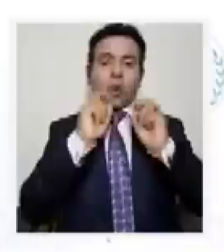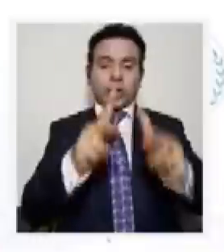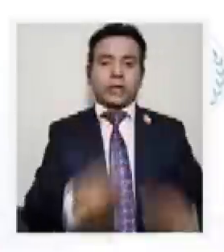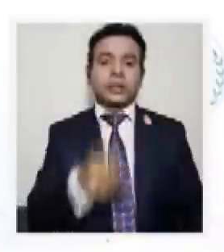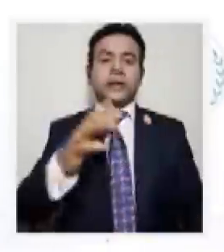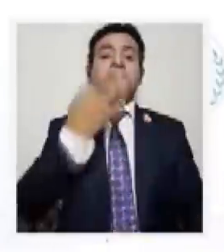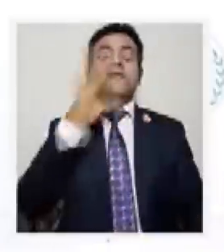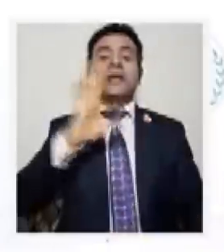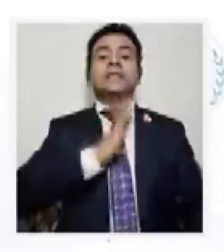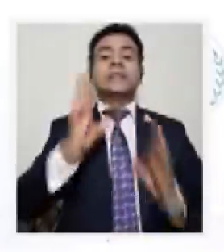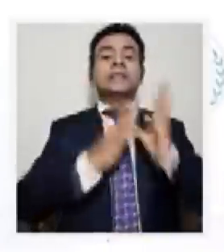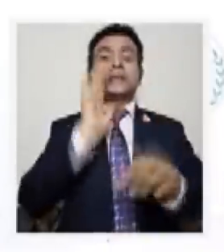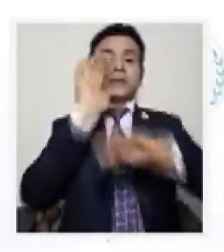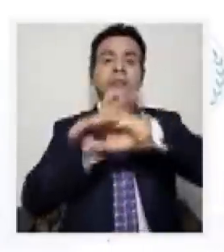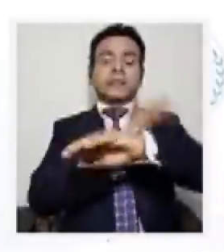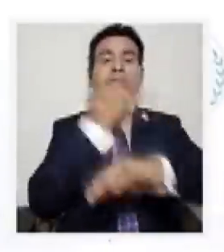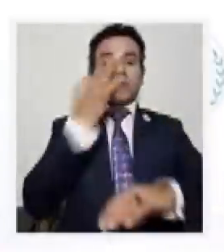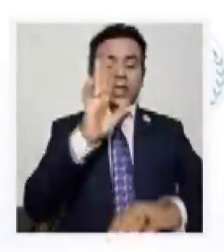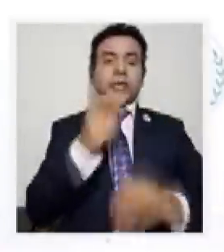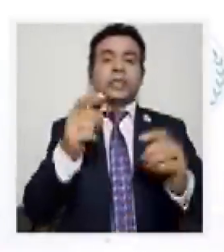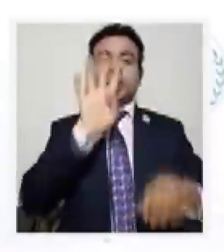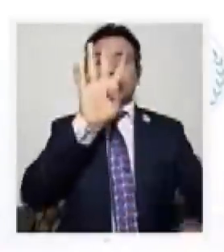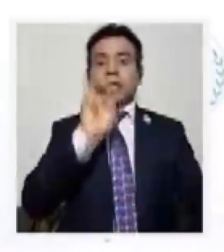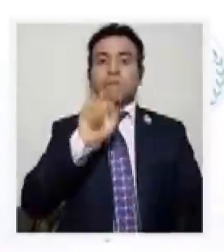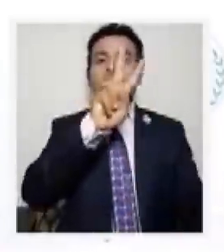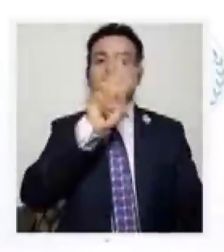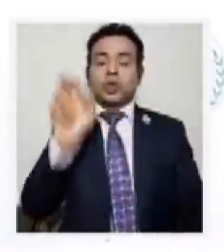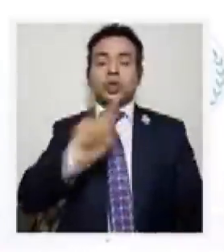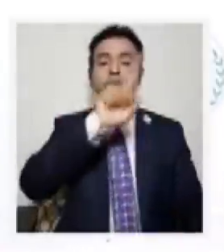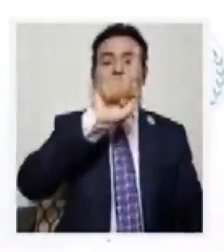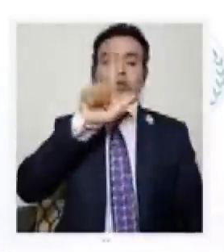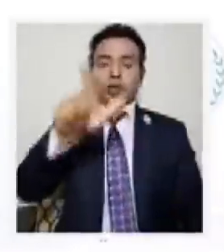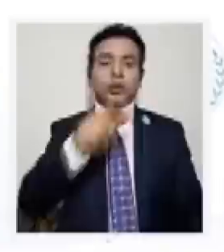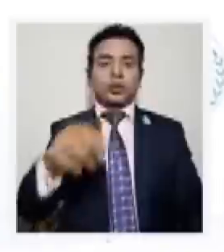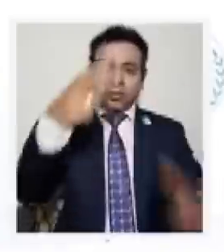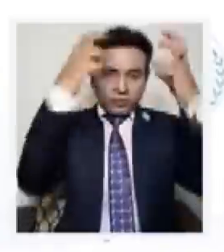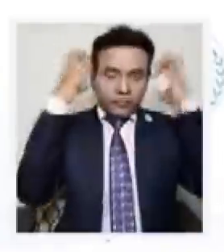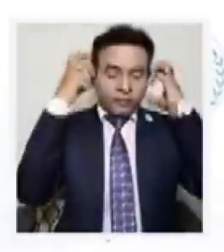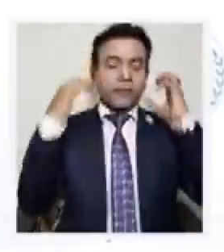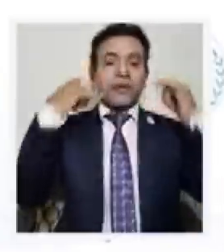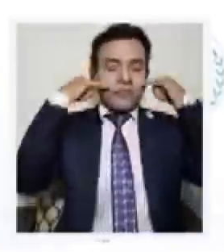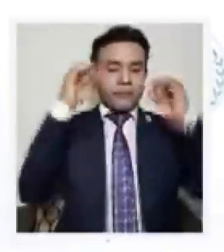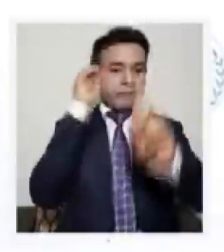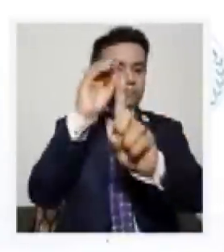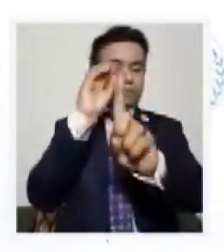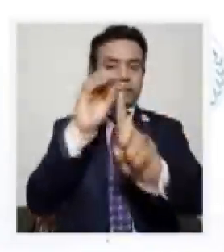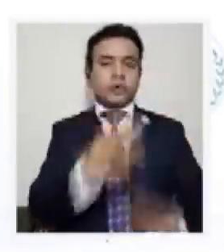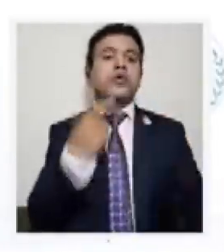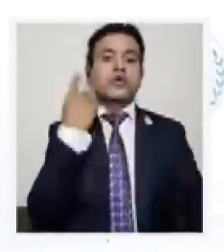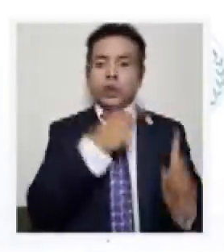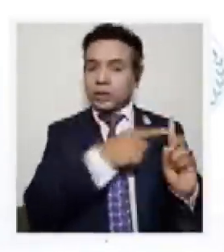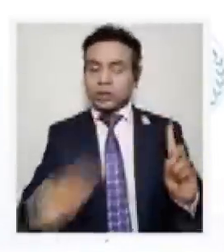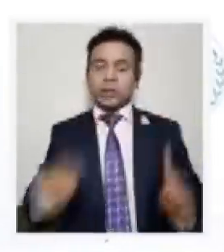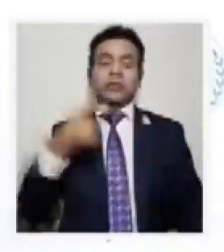গত 24 ঘন্টায় নতুন একজন চিকিৎসক সংযোজিত হয়েছেন এই তালিকায়। স্বেচ্ছাভিত্তিতে সেবা দিয়ে যাচ্ছেন 4,217 জন